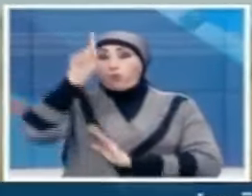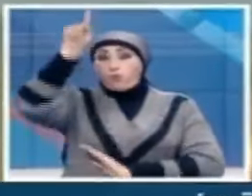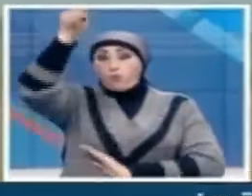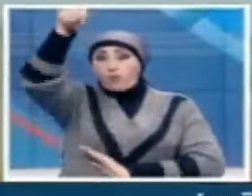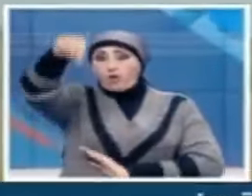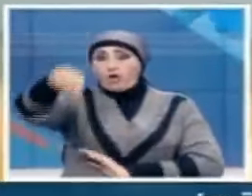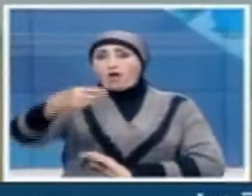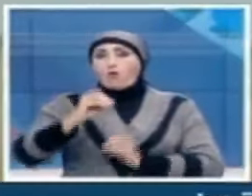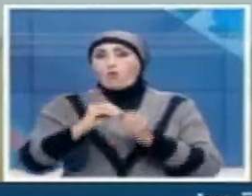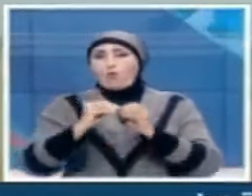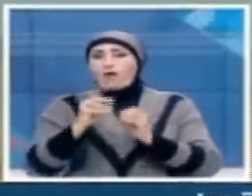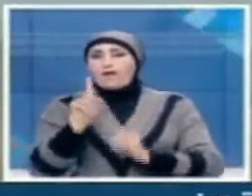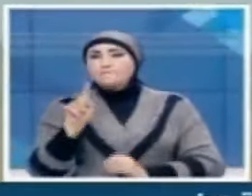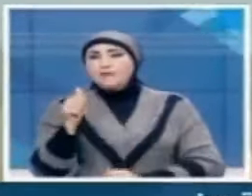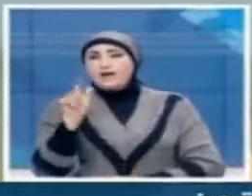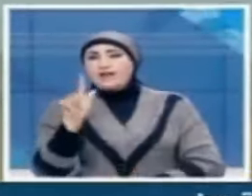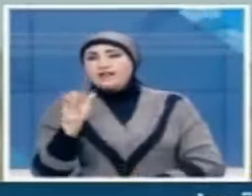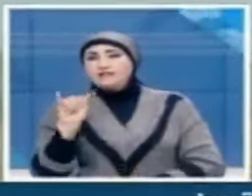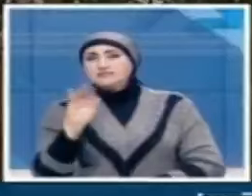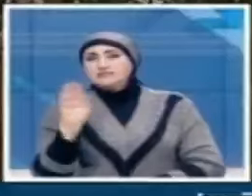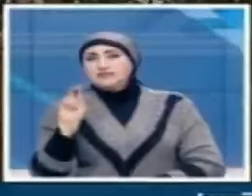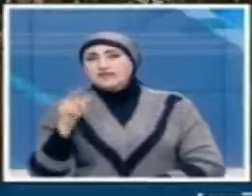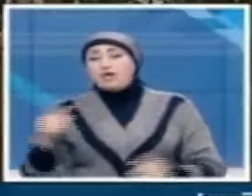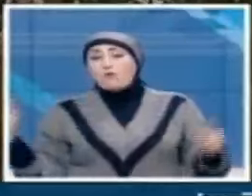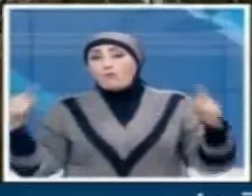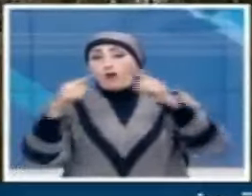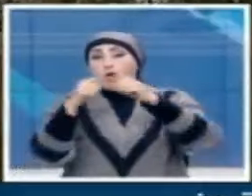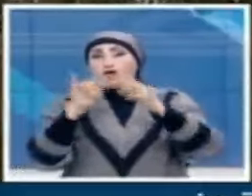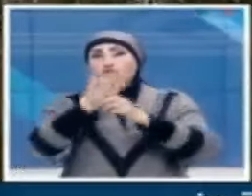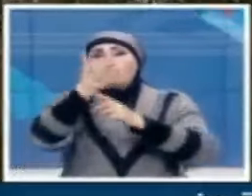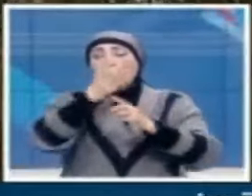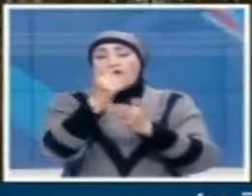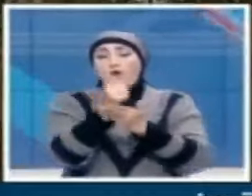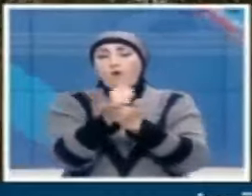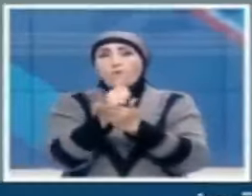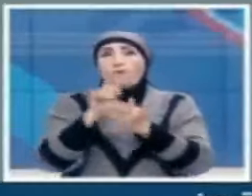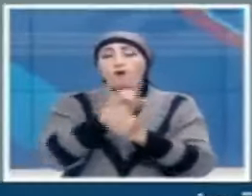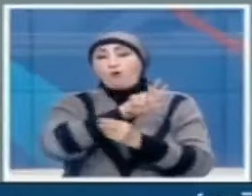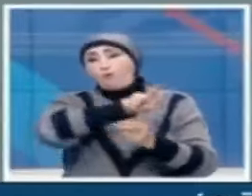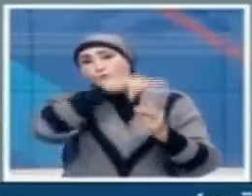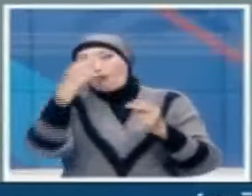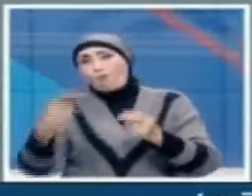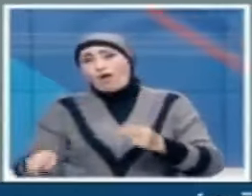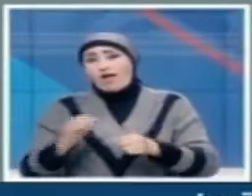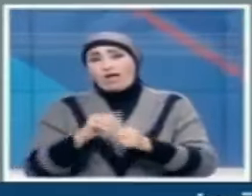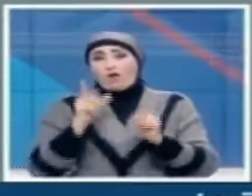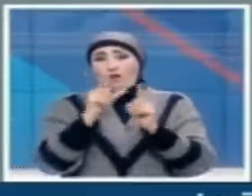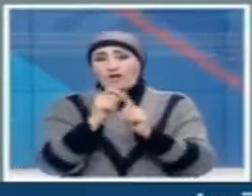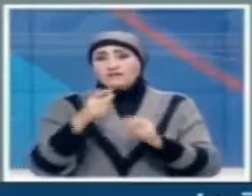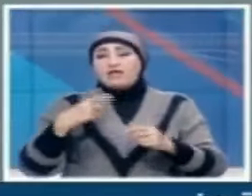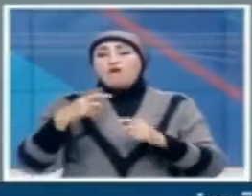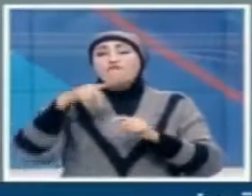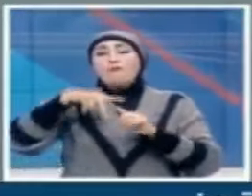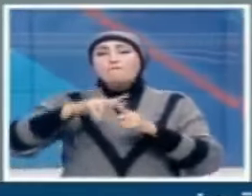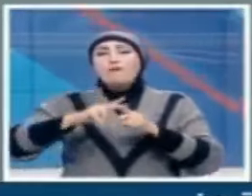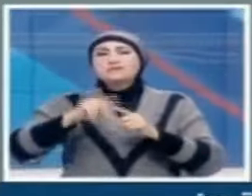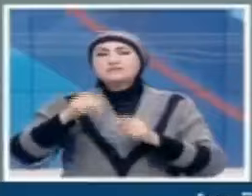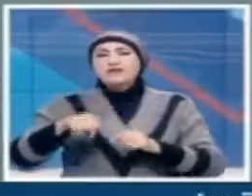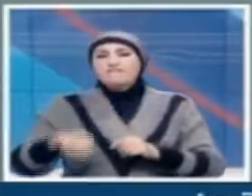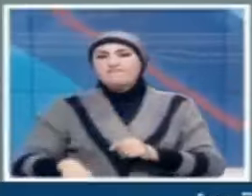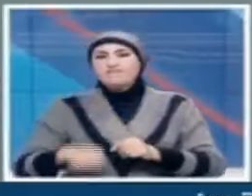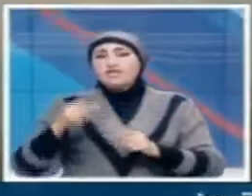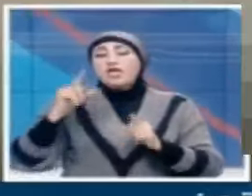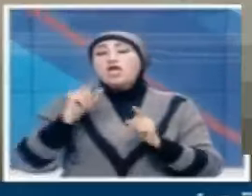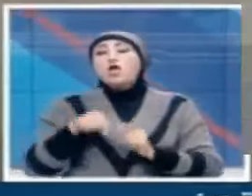وصواريخ باليستية وصواريخ مضادة للطائرات ومسيرات، واستهدفت مصانع أسلحة في أوكرانيا. من جانبها